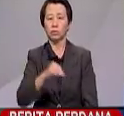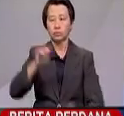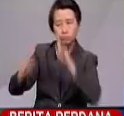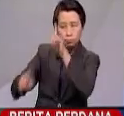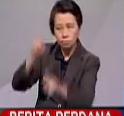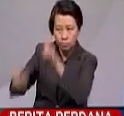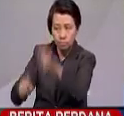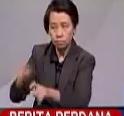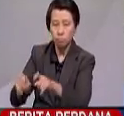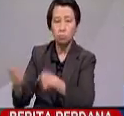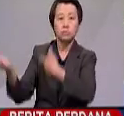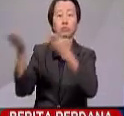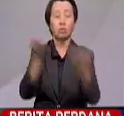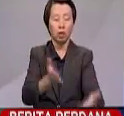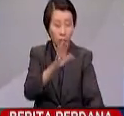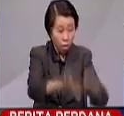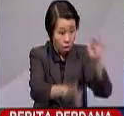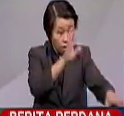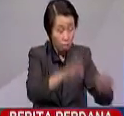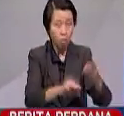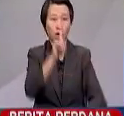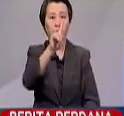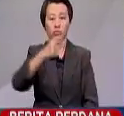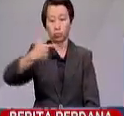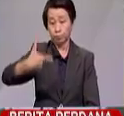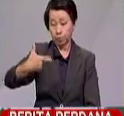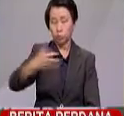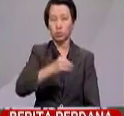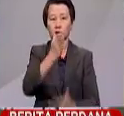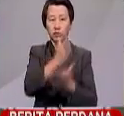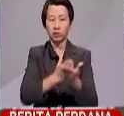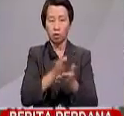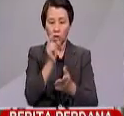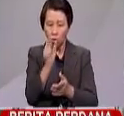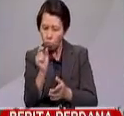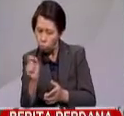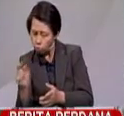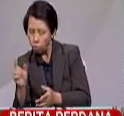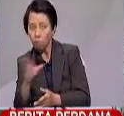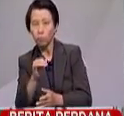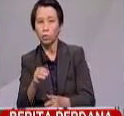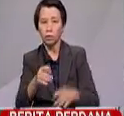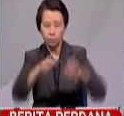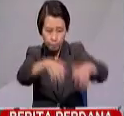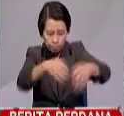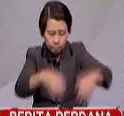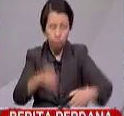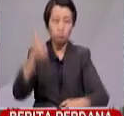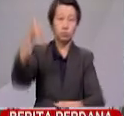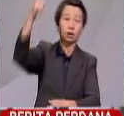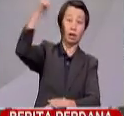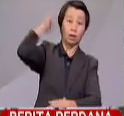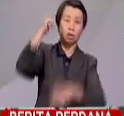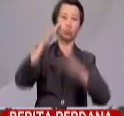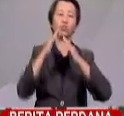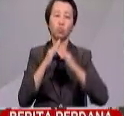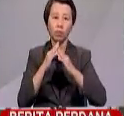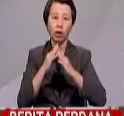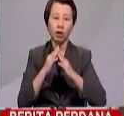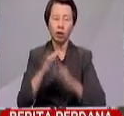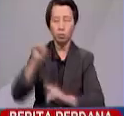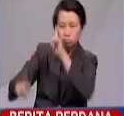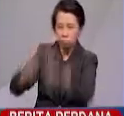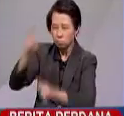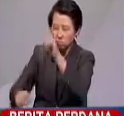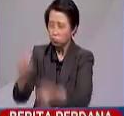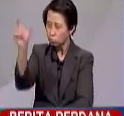siasat juga membawa kepada penemuan sepucuk pistol dan beberapa butir peluru yang ditanam di belakang rumah suspek. Hasil soal